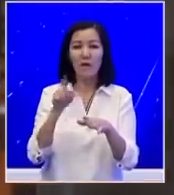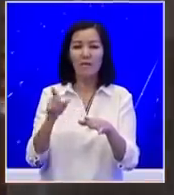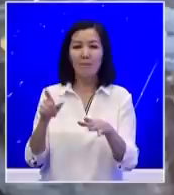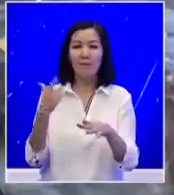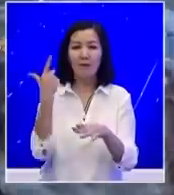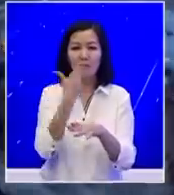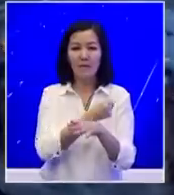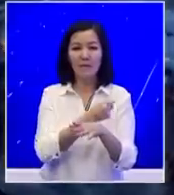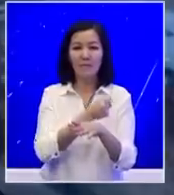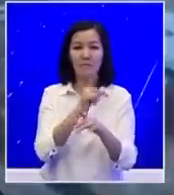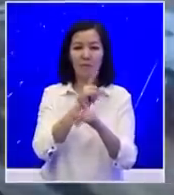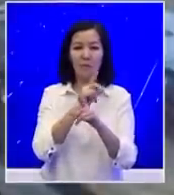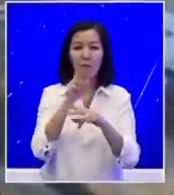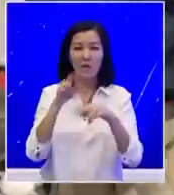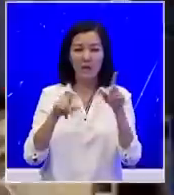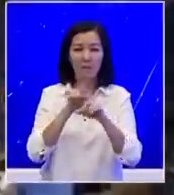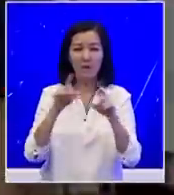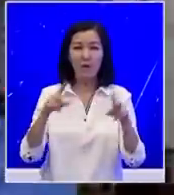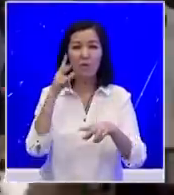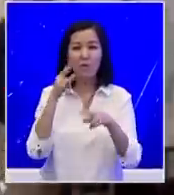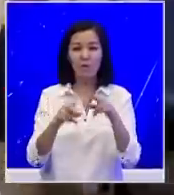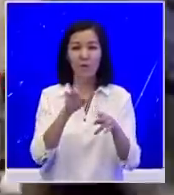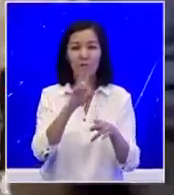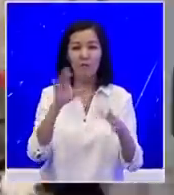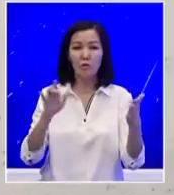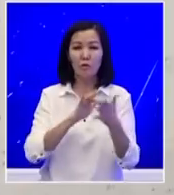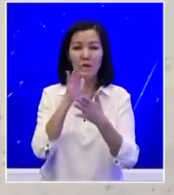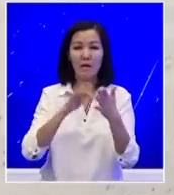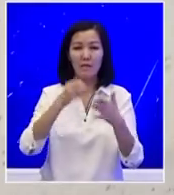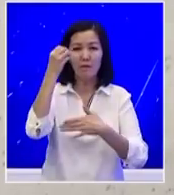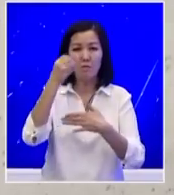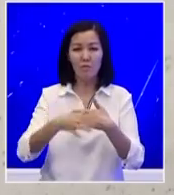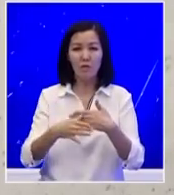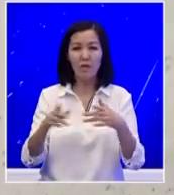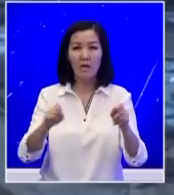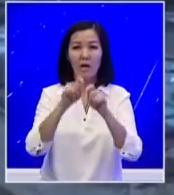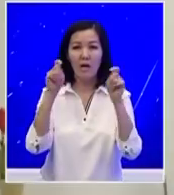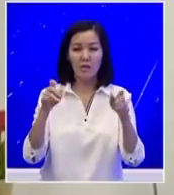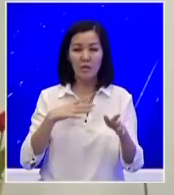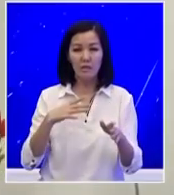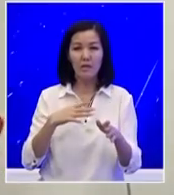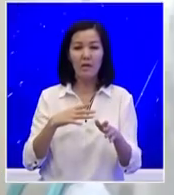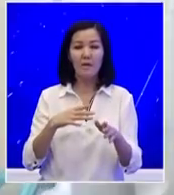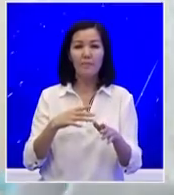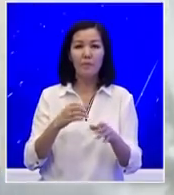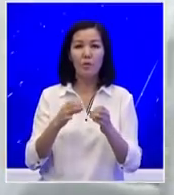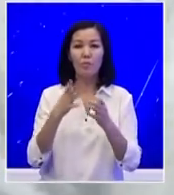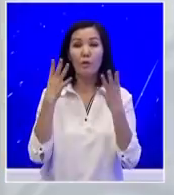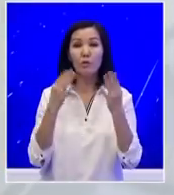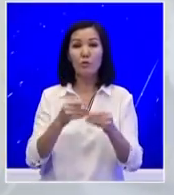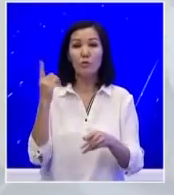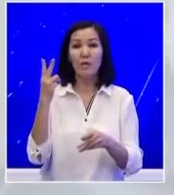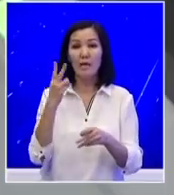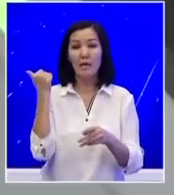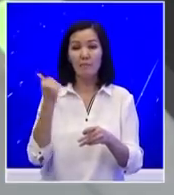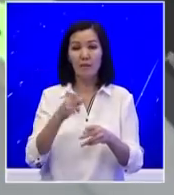салынып жатқан емхана құрылысы аяқталады. Ал Нұр-Сұлтандағы карантиндік орталық қолданысқа берілді. Ол небәрі 15 күнде бой